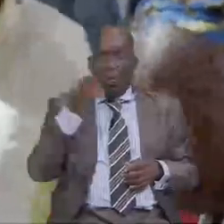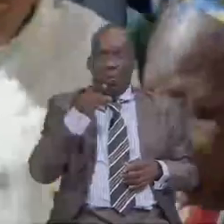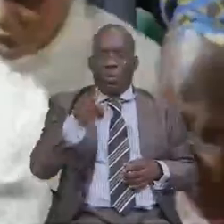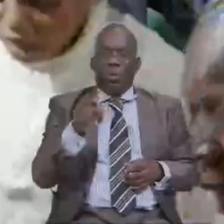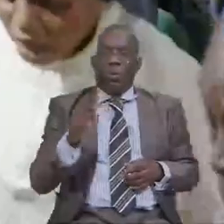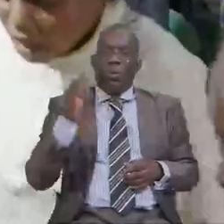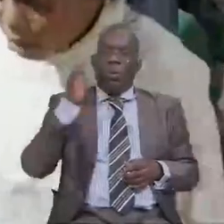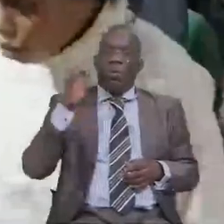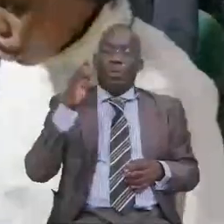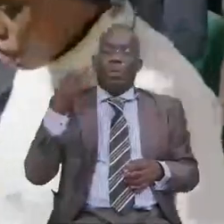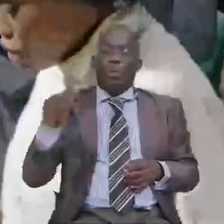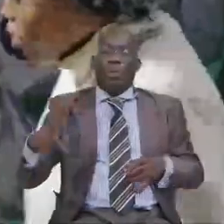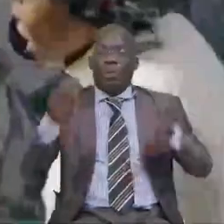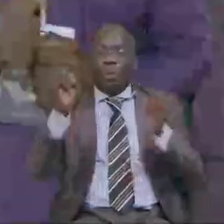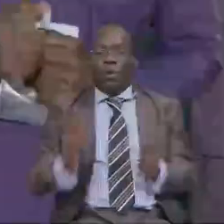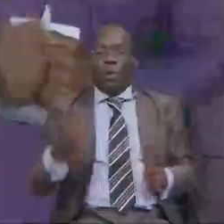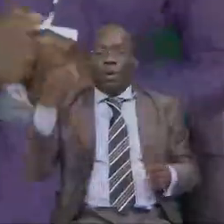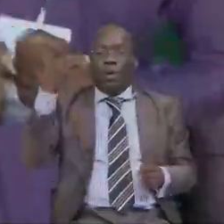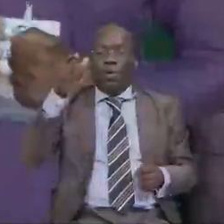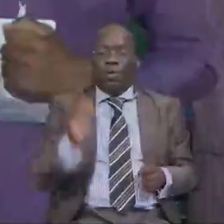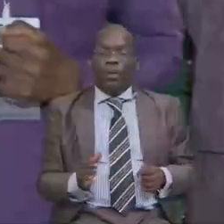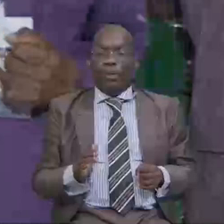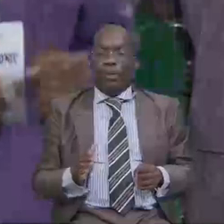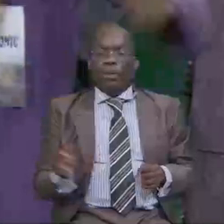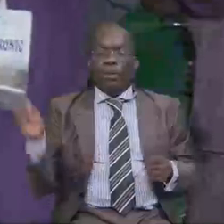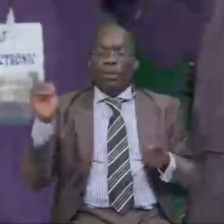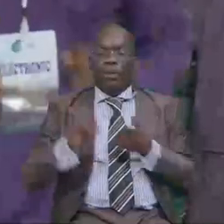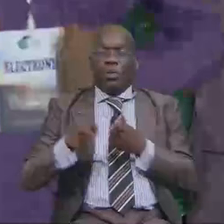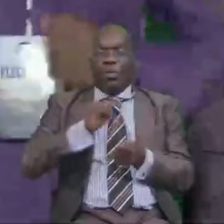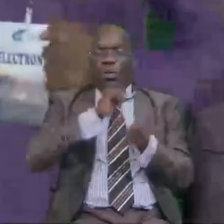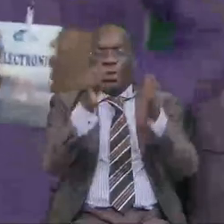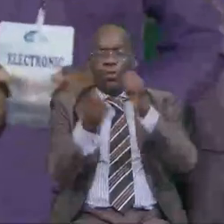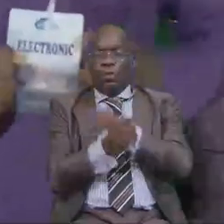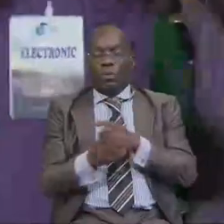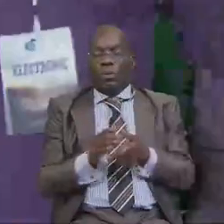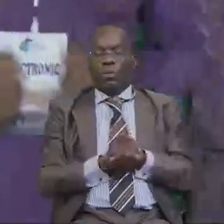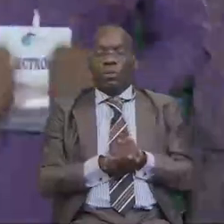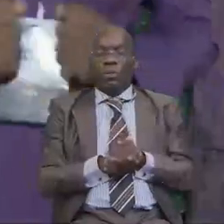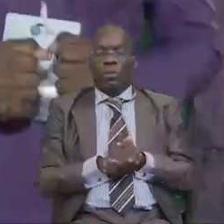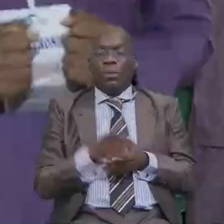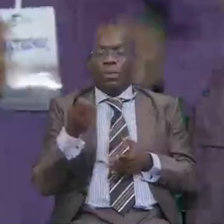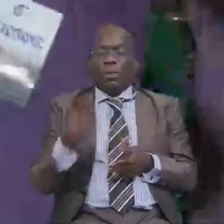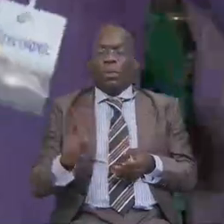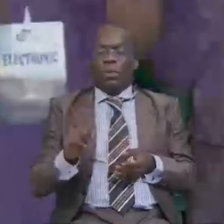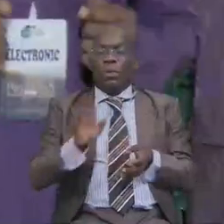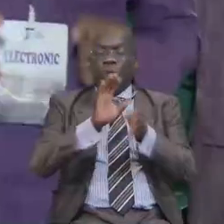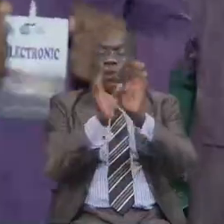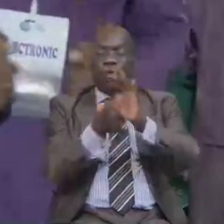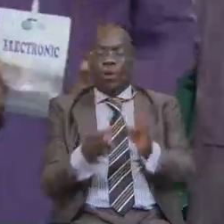Prêche la puissance de Dieu pour transformer les convertis.